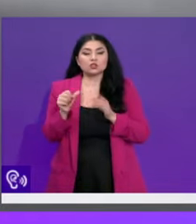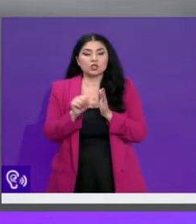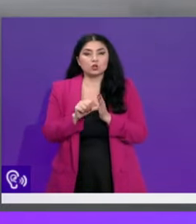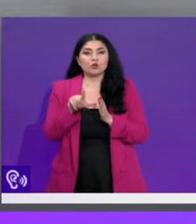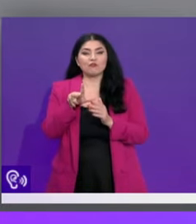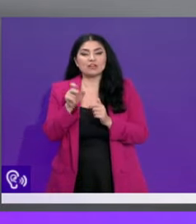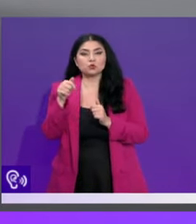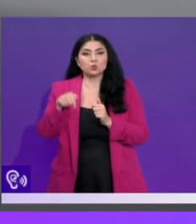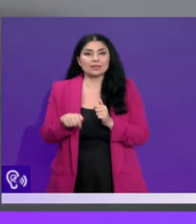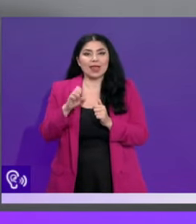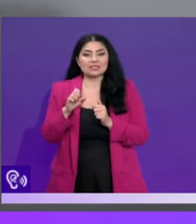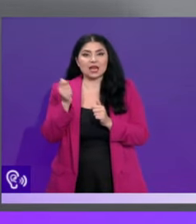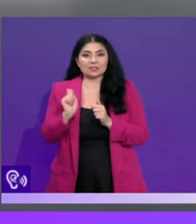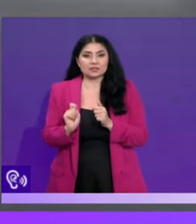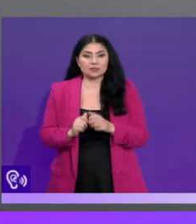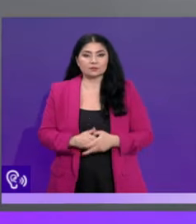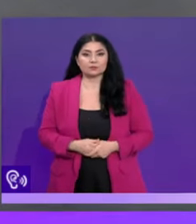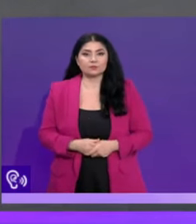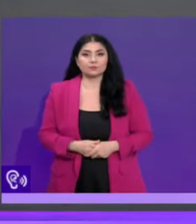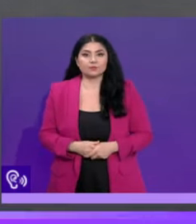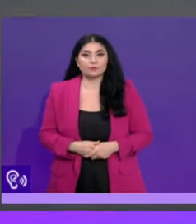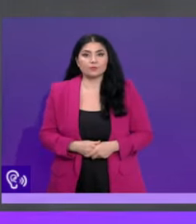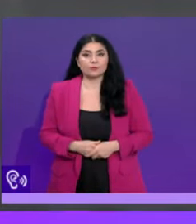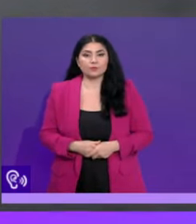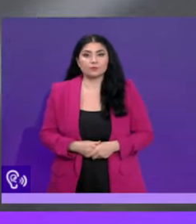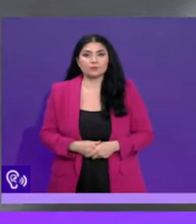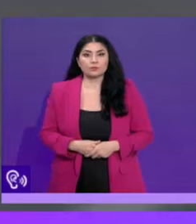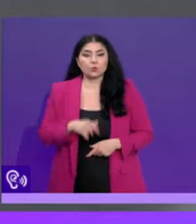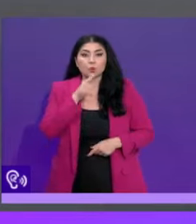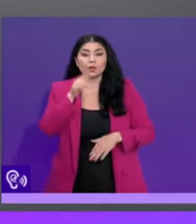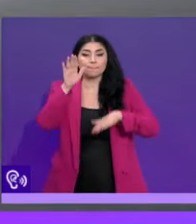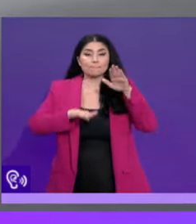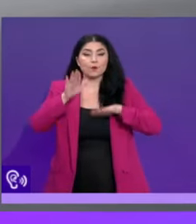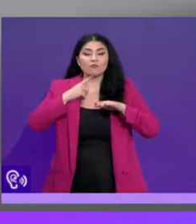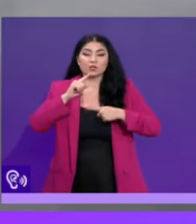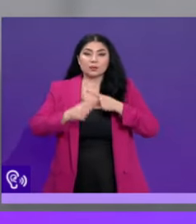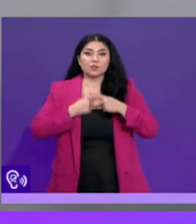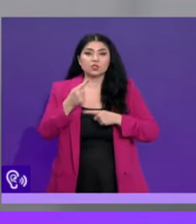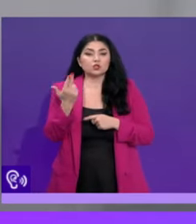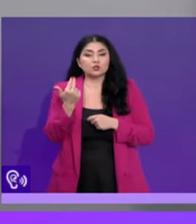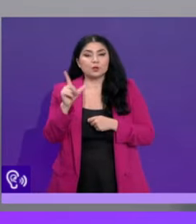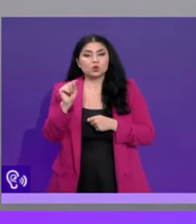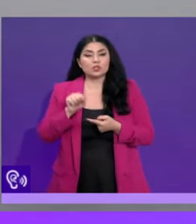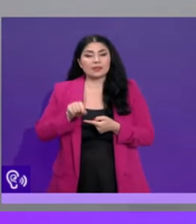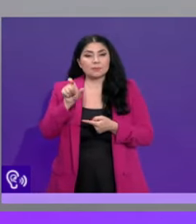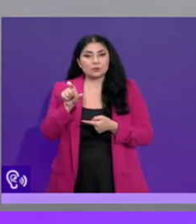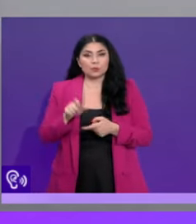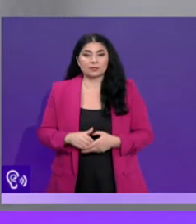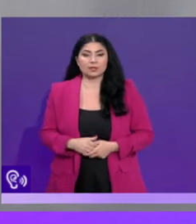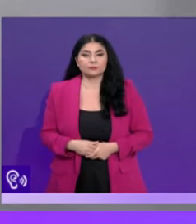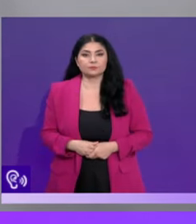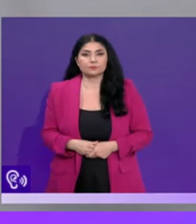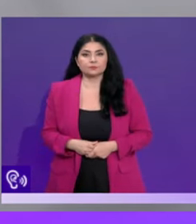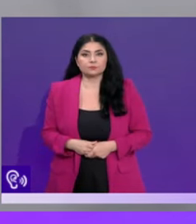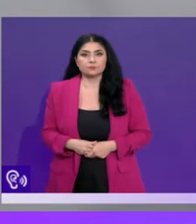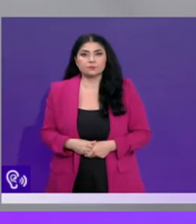vest, sud-vest a țării, acolo unde cantitățile de precipitații pot depăși 15-25 de litri pe metru